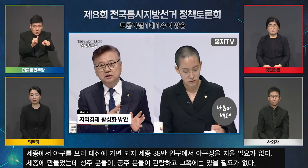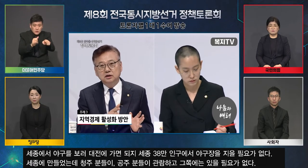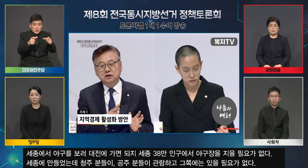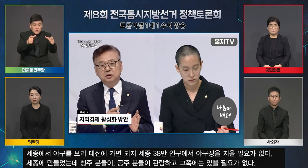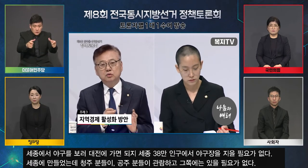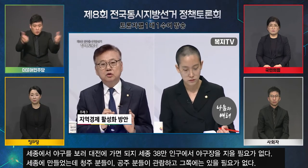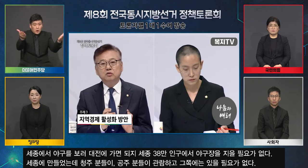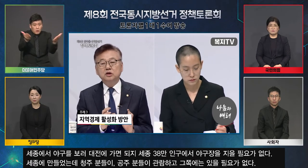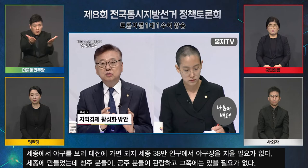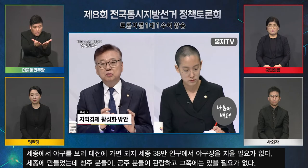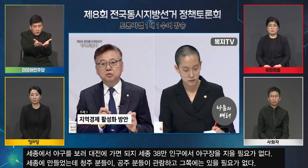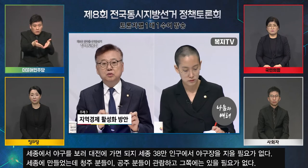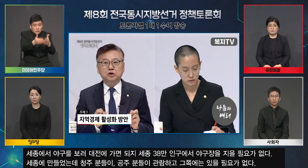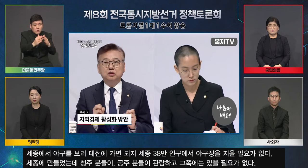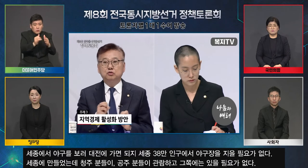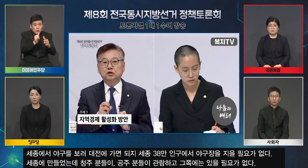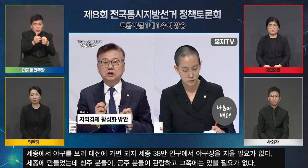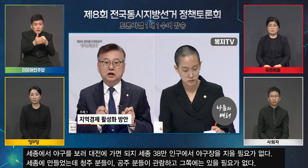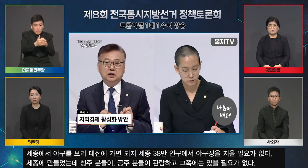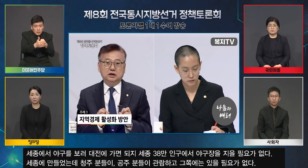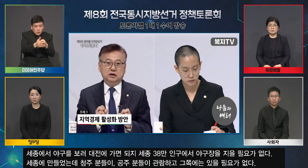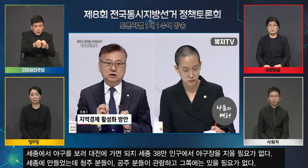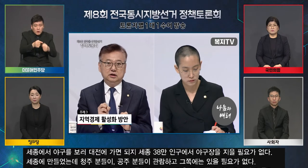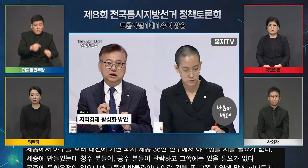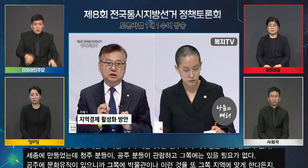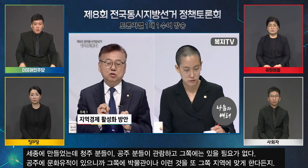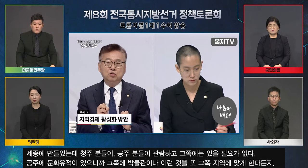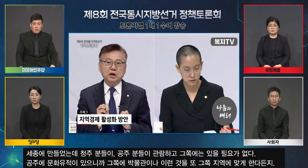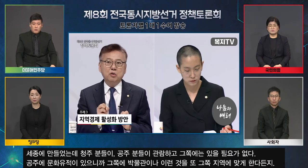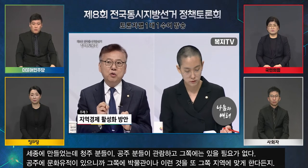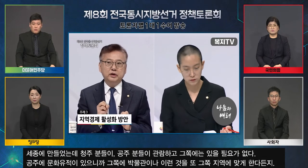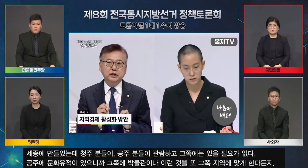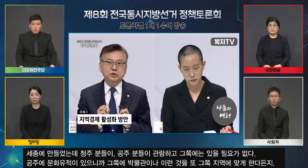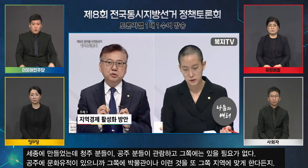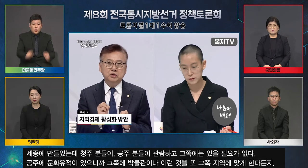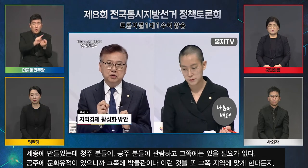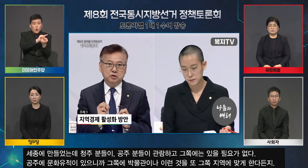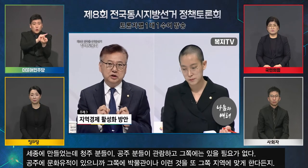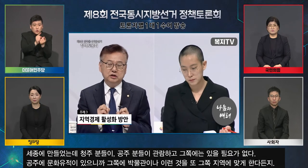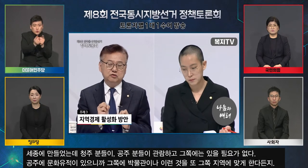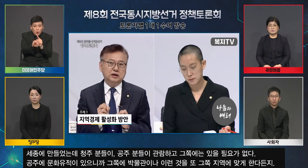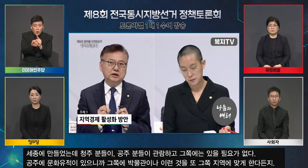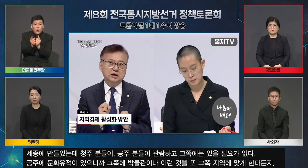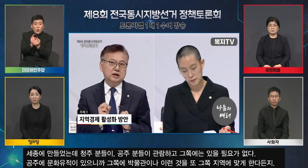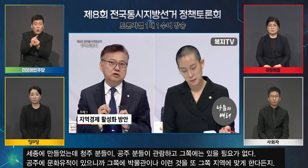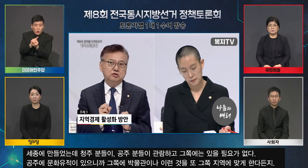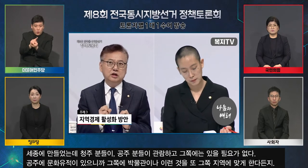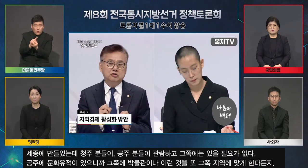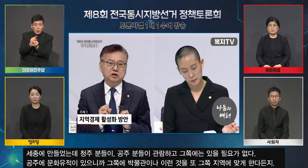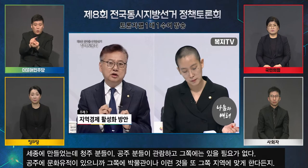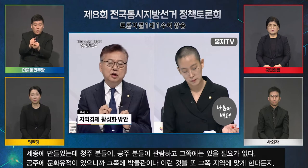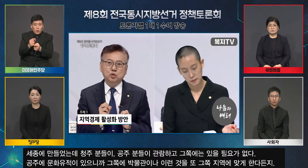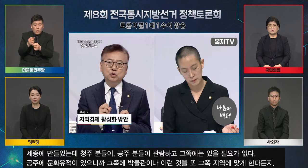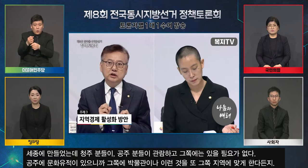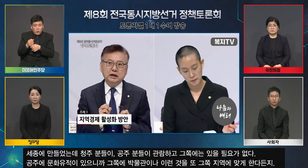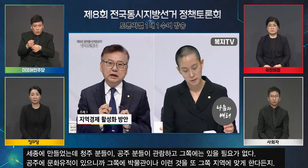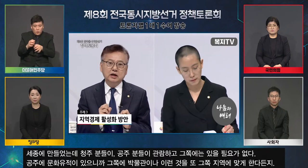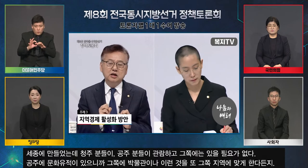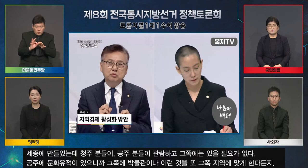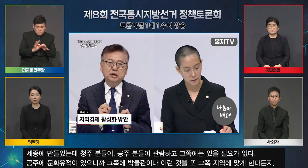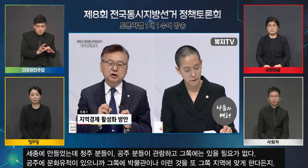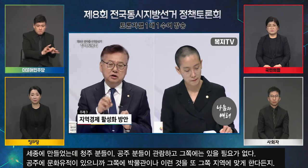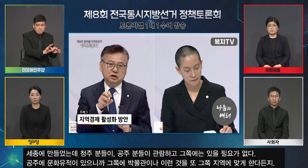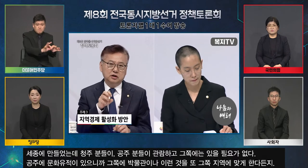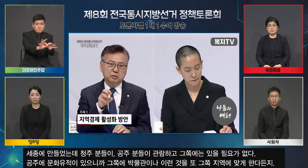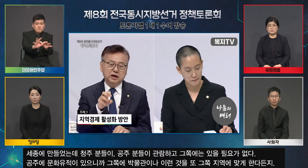한다든지 또 경제적으로도 이렇게 유지가 서로 상호 의존적인 관계가 유지될 수 있는 도시